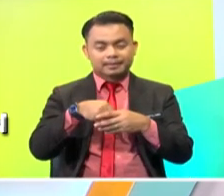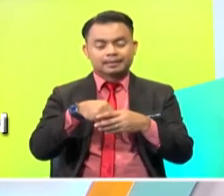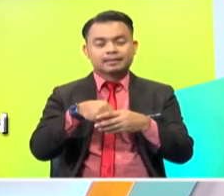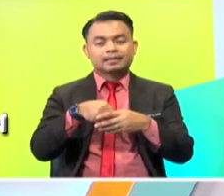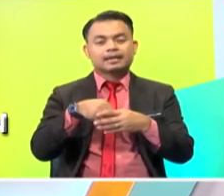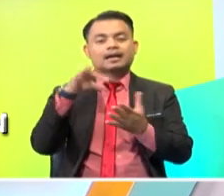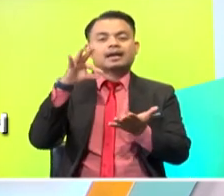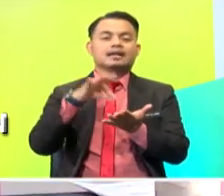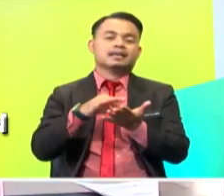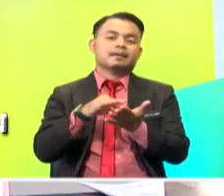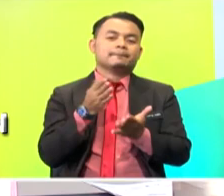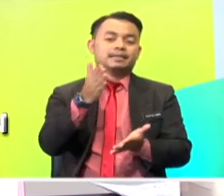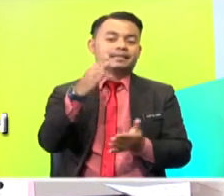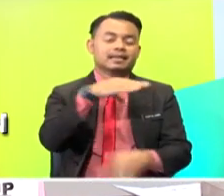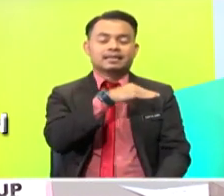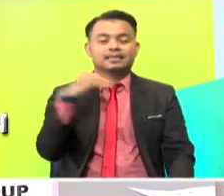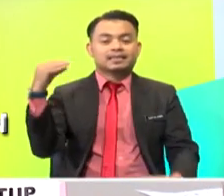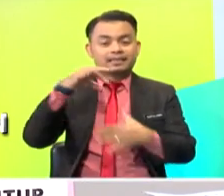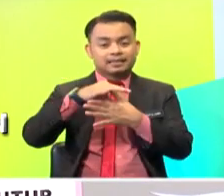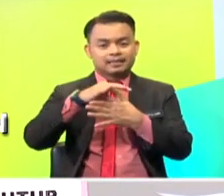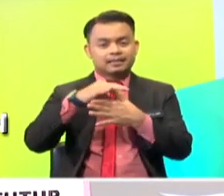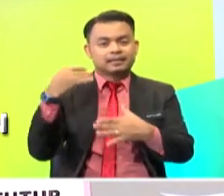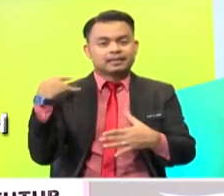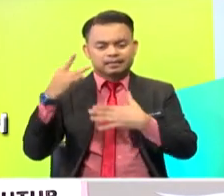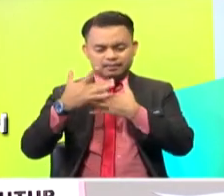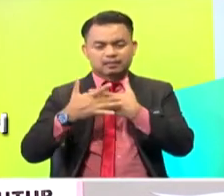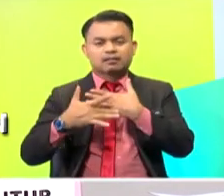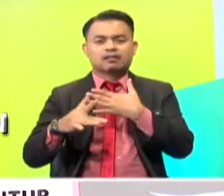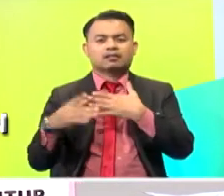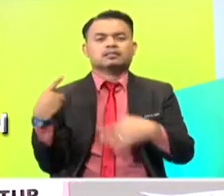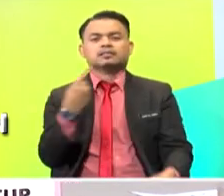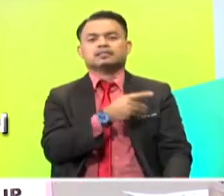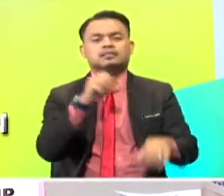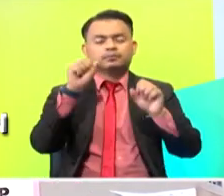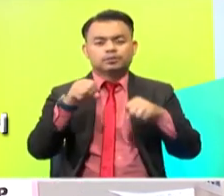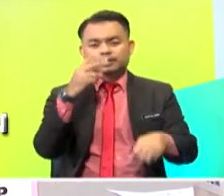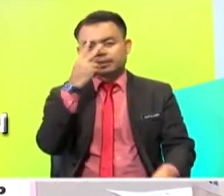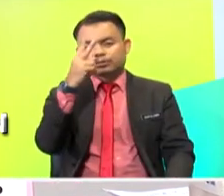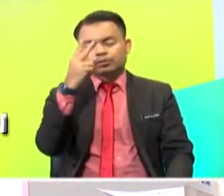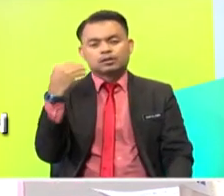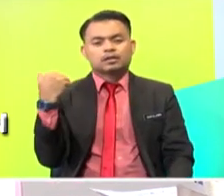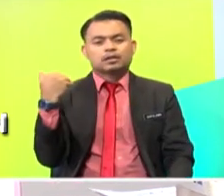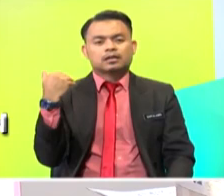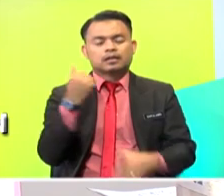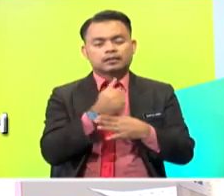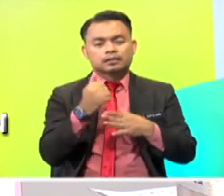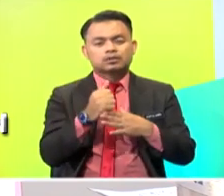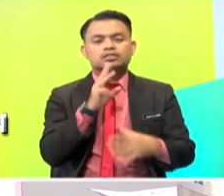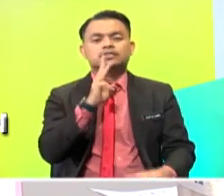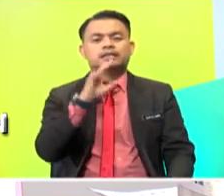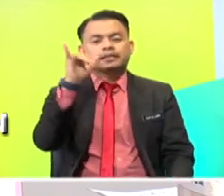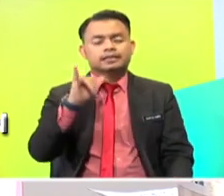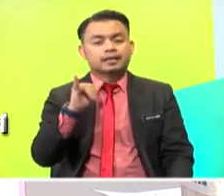dan daging D ada daratan kita beri nampak di sini ataupun cecair yang akan keluar gitu